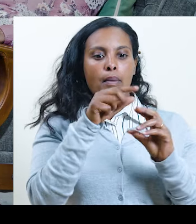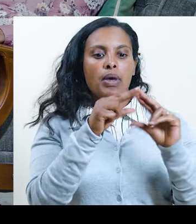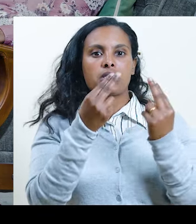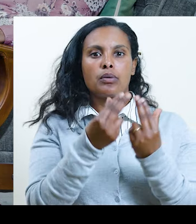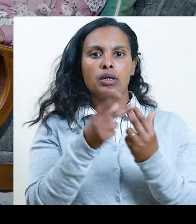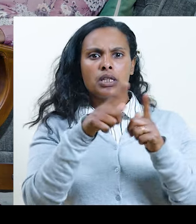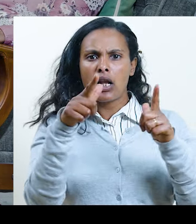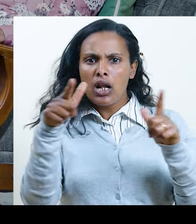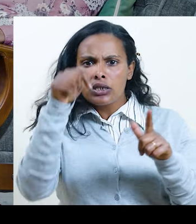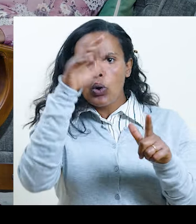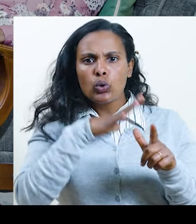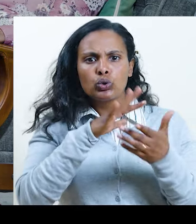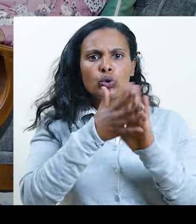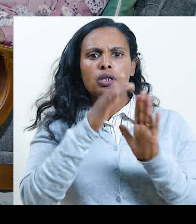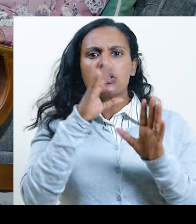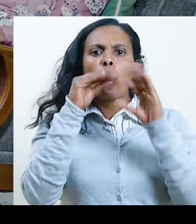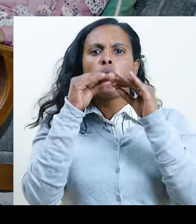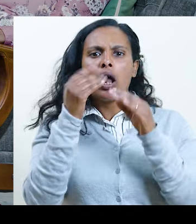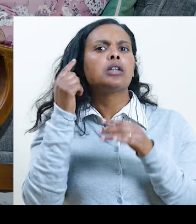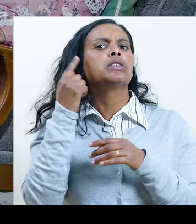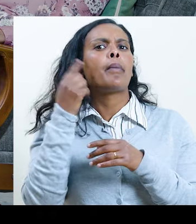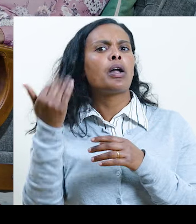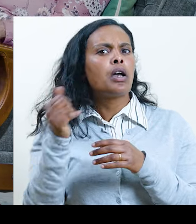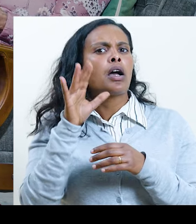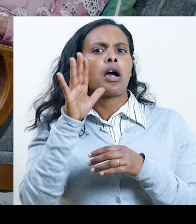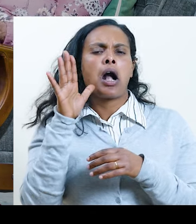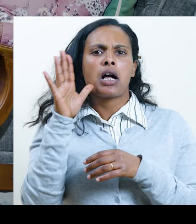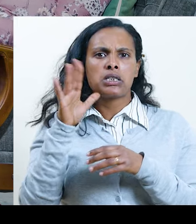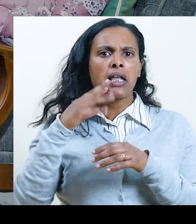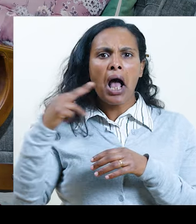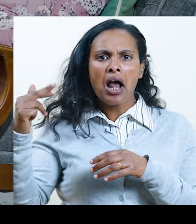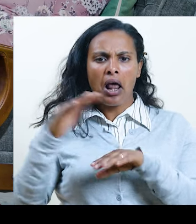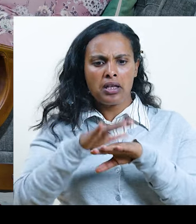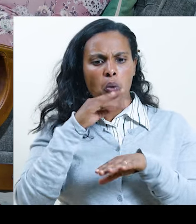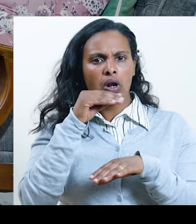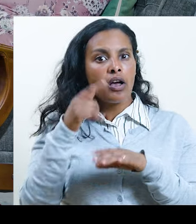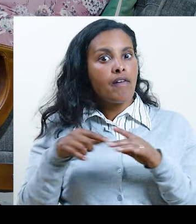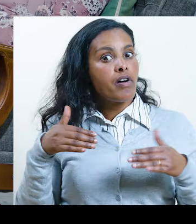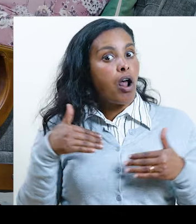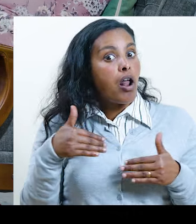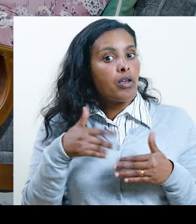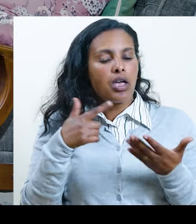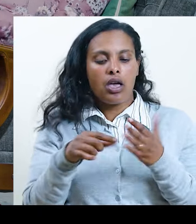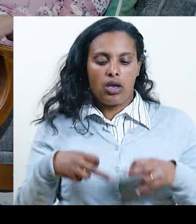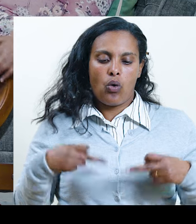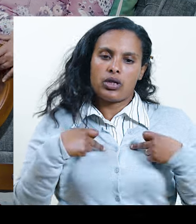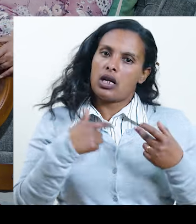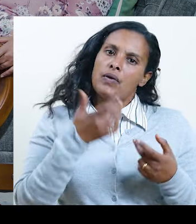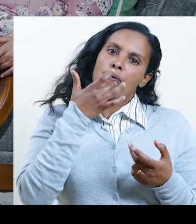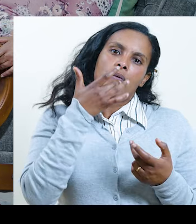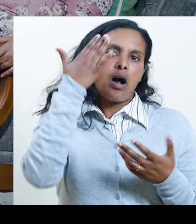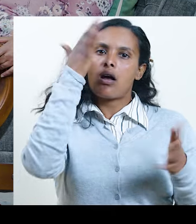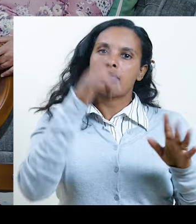ያውም በቤተሰቦቼ ትልልቅ በሆኑ ሰዎች ነው ሲወራ የሰማሁት። ጋዜጣ ላይ ነበር። እፈራለሁ፣ ይሄ ህይወት ግን